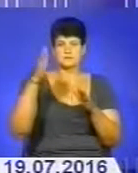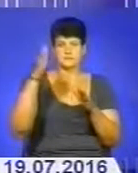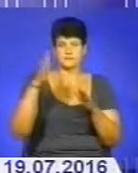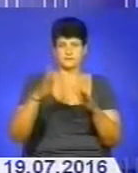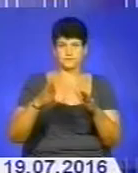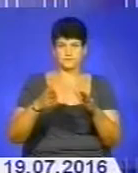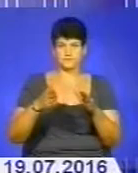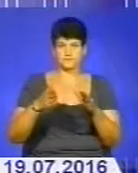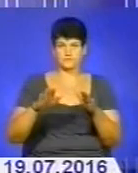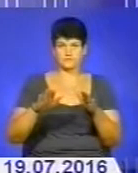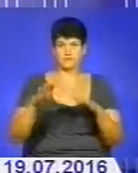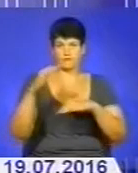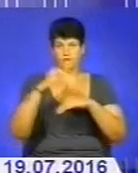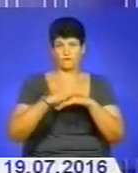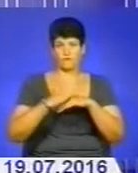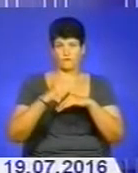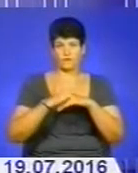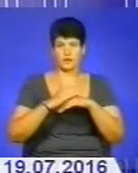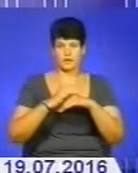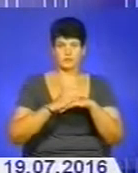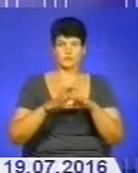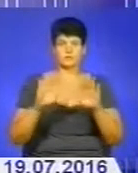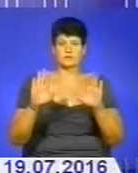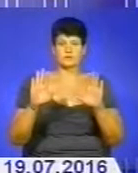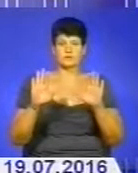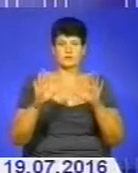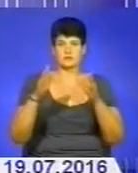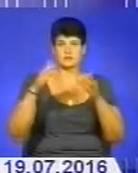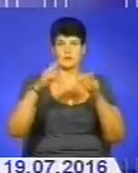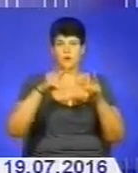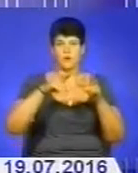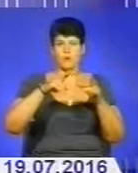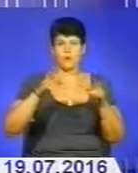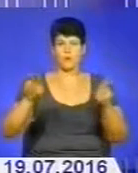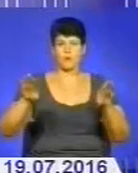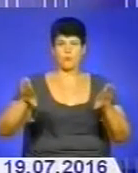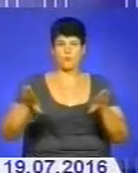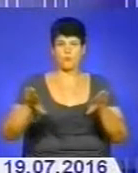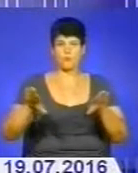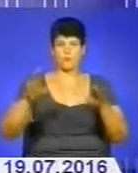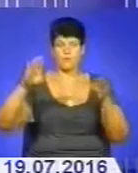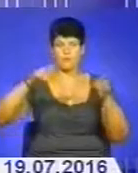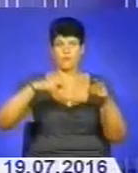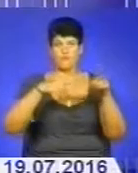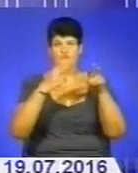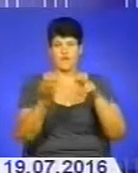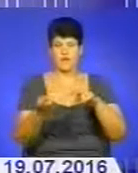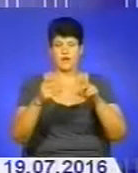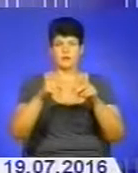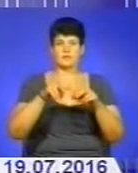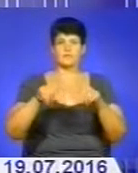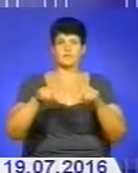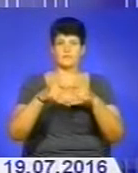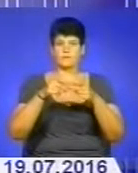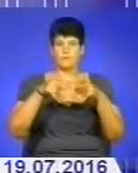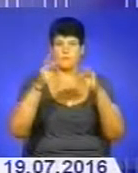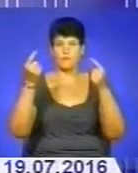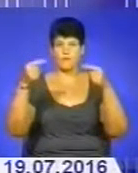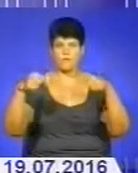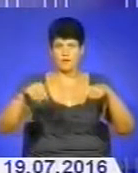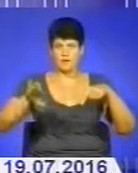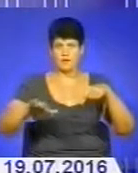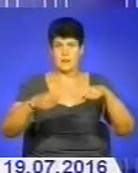А вечором, в 17 годині приблизно, стався обвал сусу ґрунту, скажімо так, і що потяг за собою обвал задньої